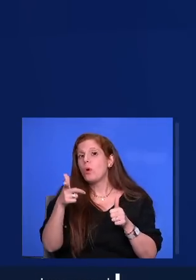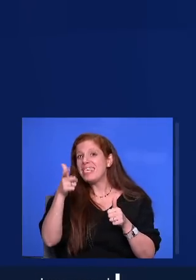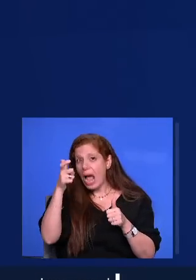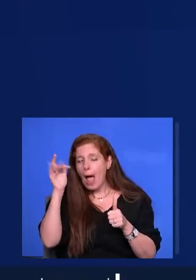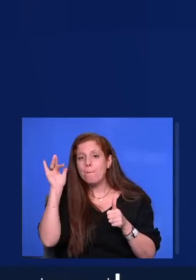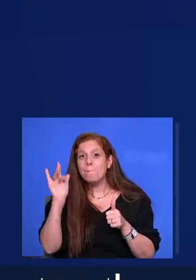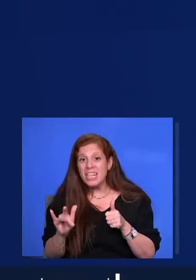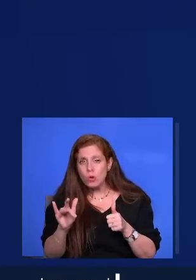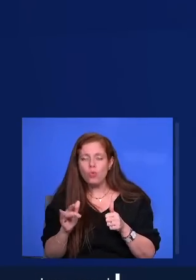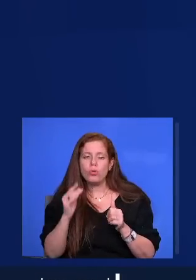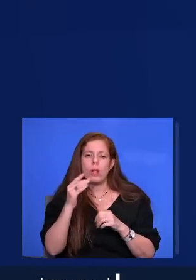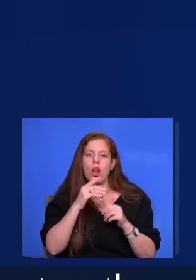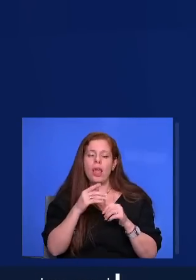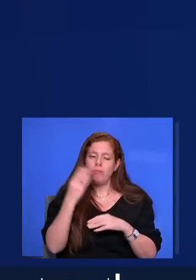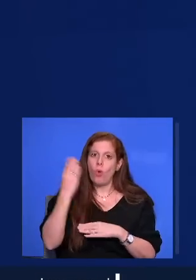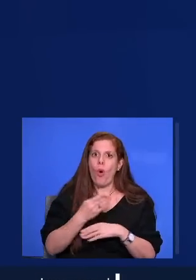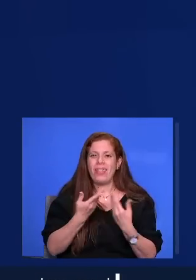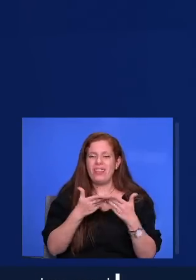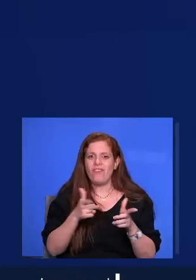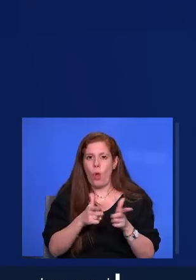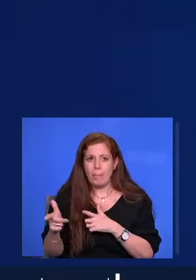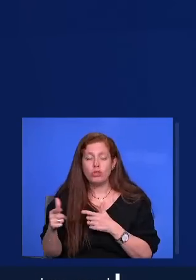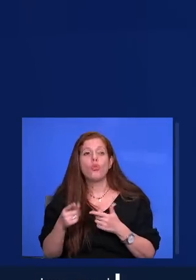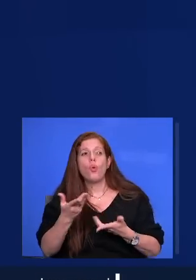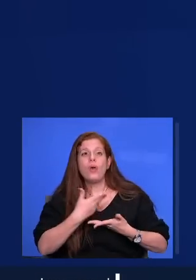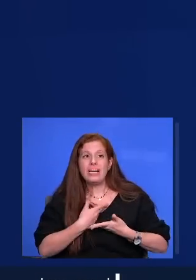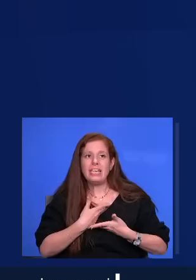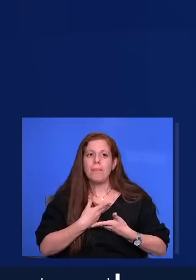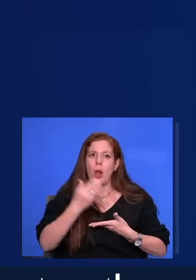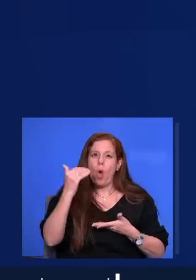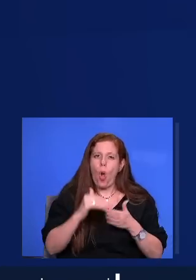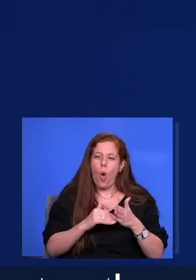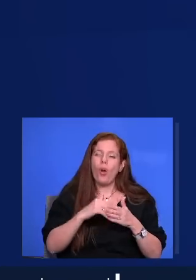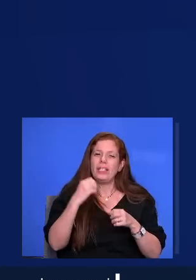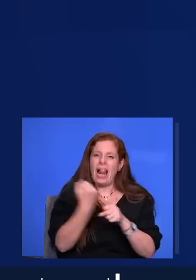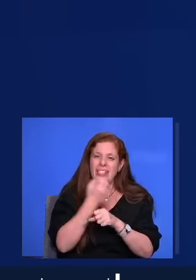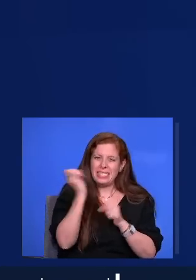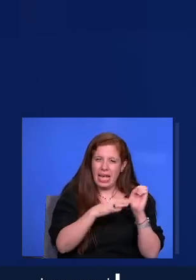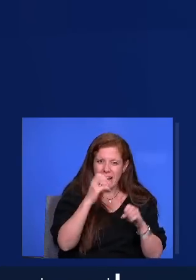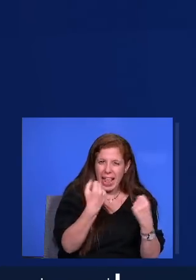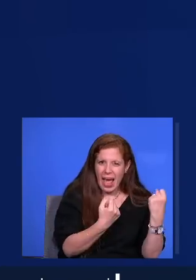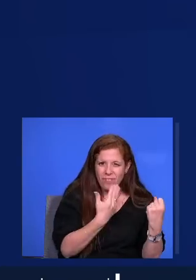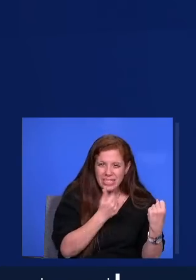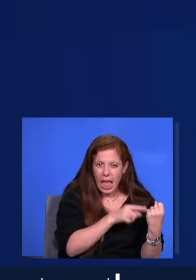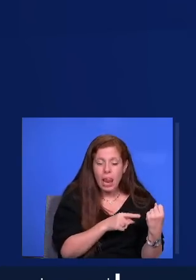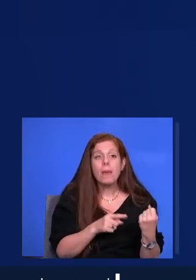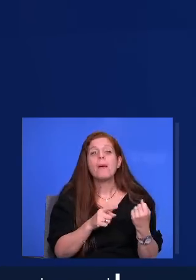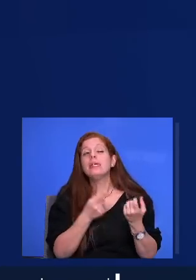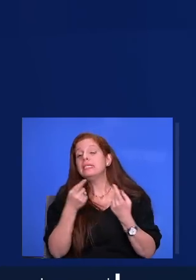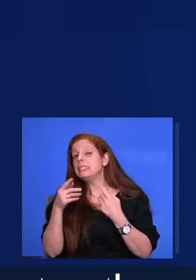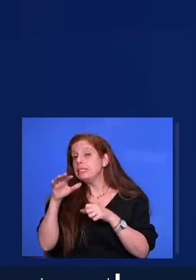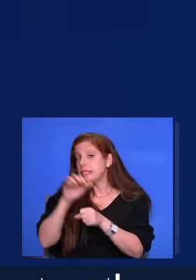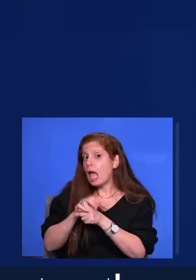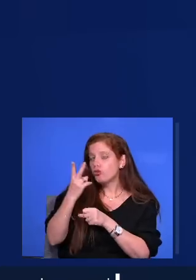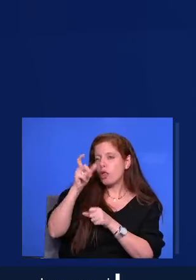הפתיחה באש. הוא קיבל דיווח על פלסטינים שמיידים אבנים לעבר כלי רכב ישראלים. במקביל, זיהה שתי דמויות חשודות שעומדות